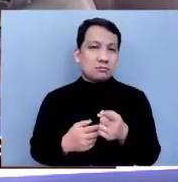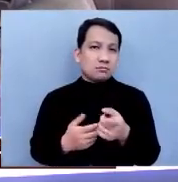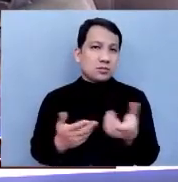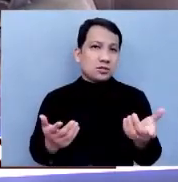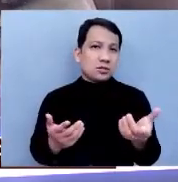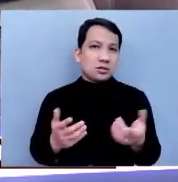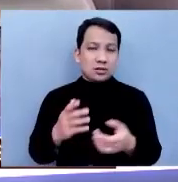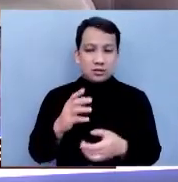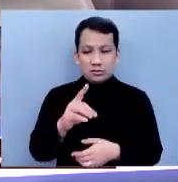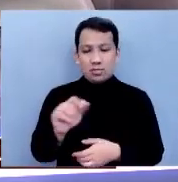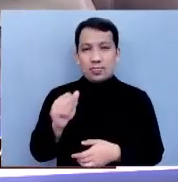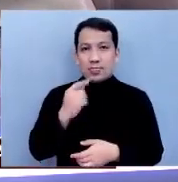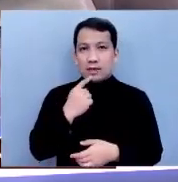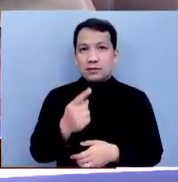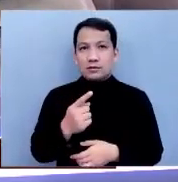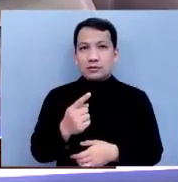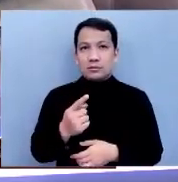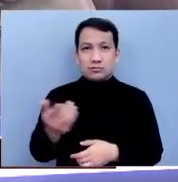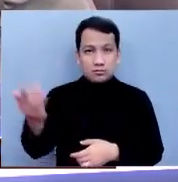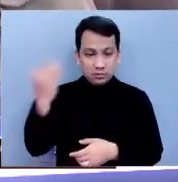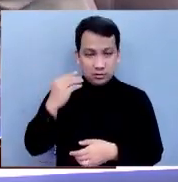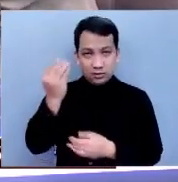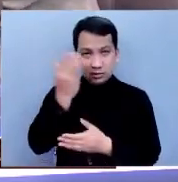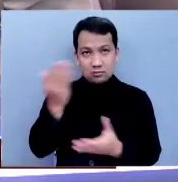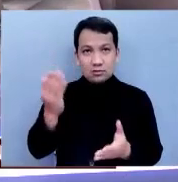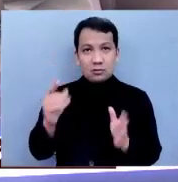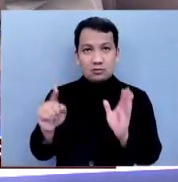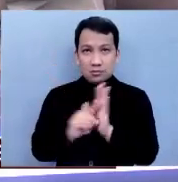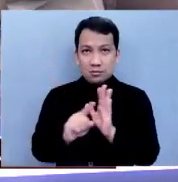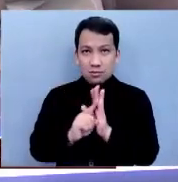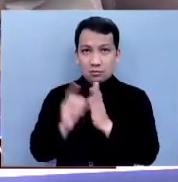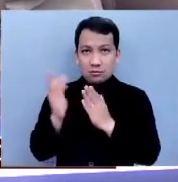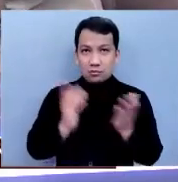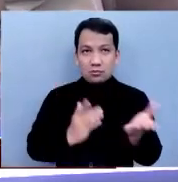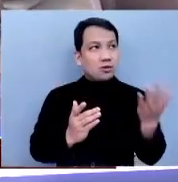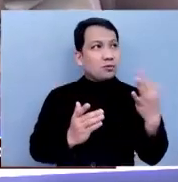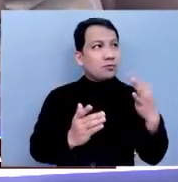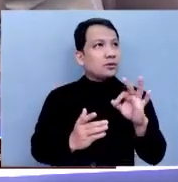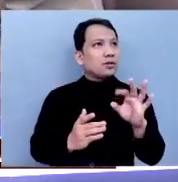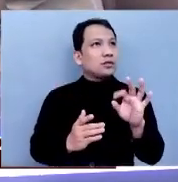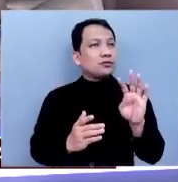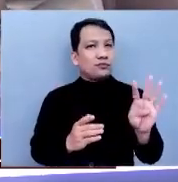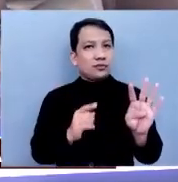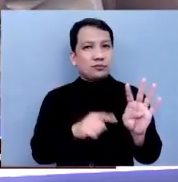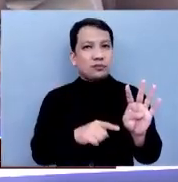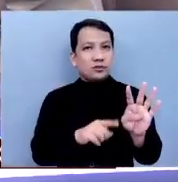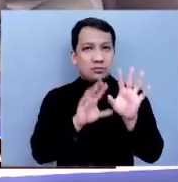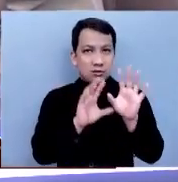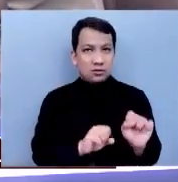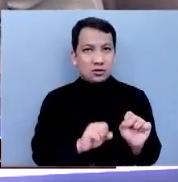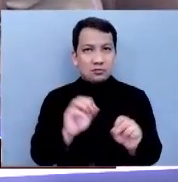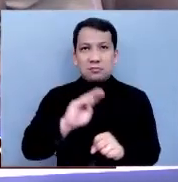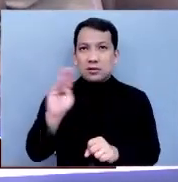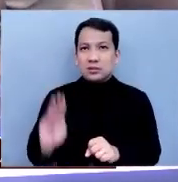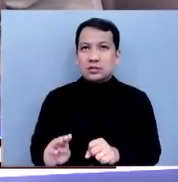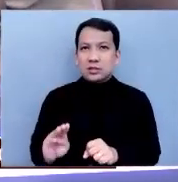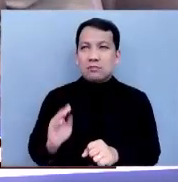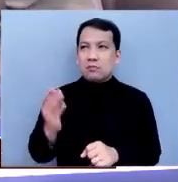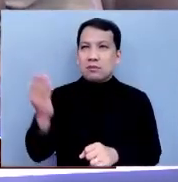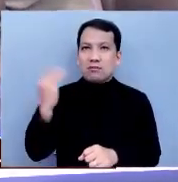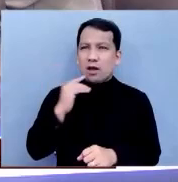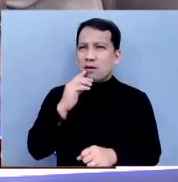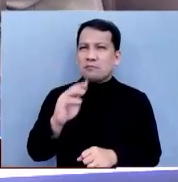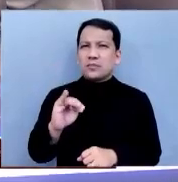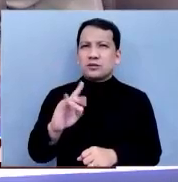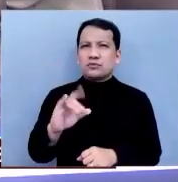then-actor Robin Padilla was convicted of illegal possession of firearms in 1994. Mm-hmm. Nahuli siya sa Bandang Manila, I think Mendiola pa nga eh.